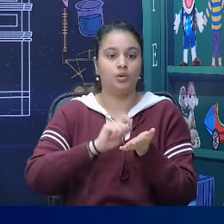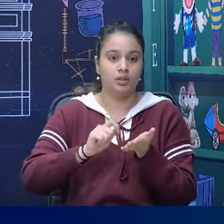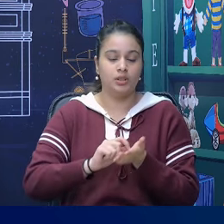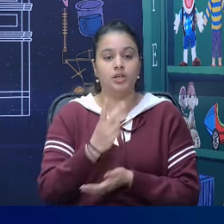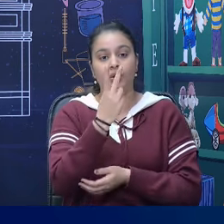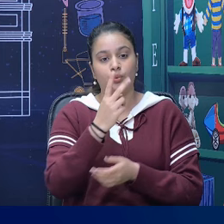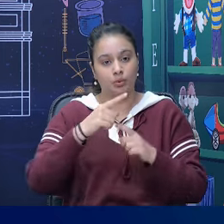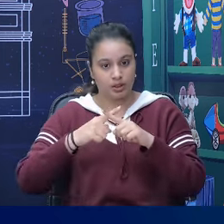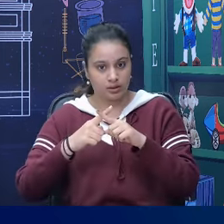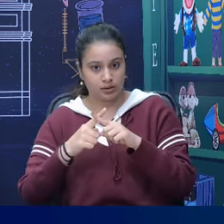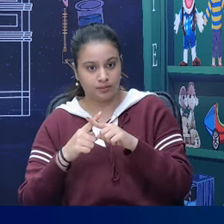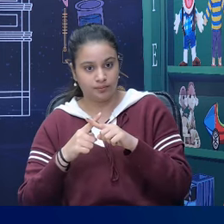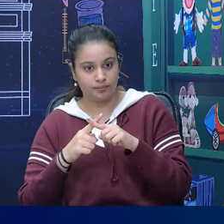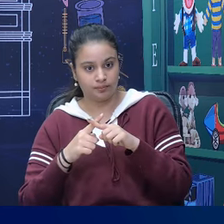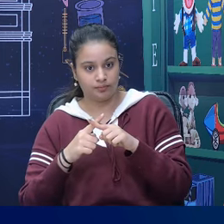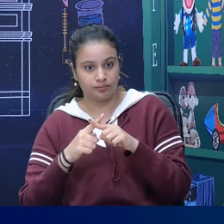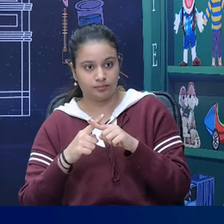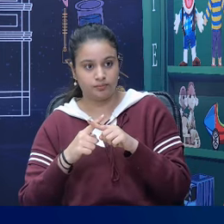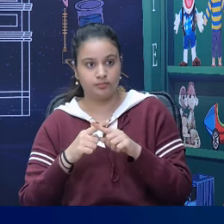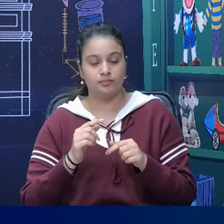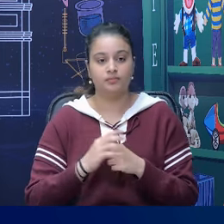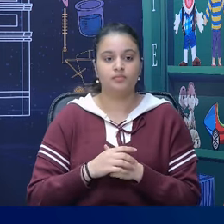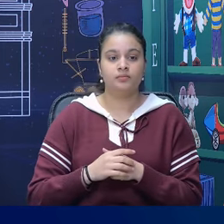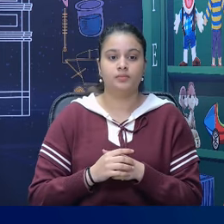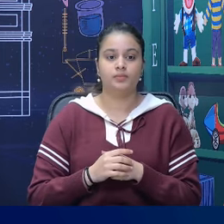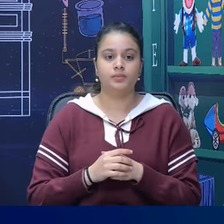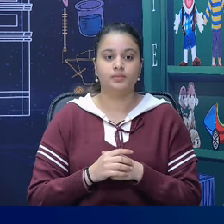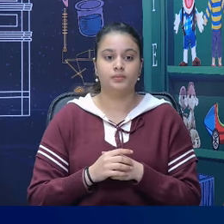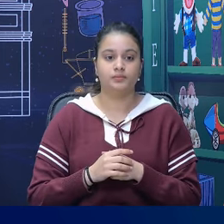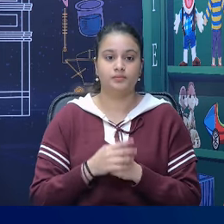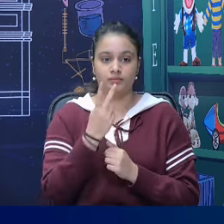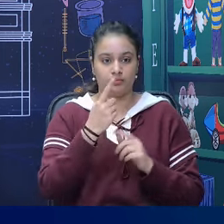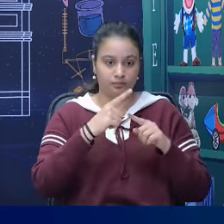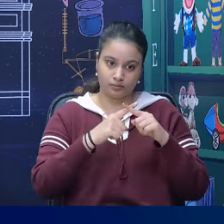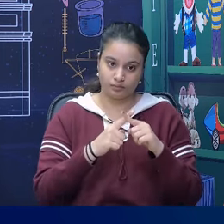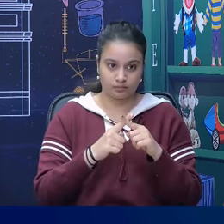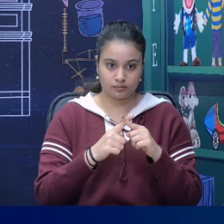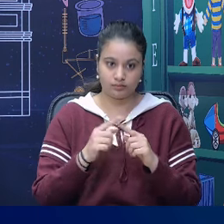एक् सिमरन आप भी लिख सकते हैं अपने मन में भी लिख सकते हैं 2